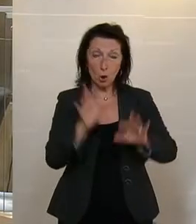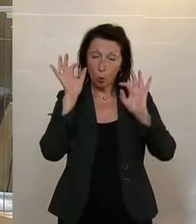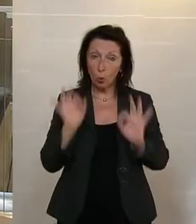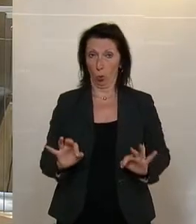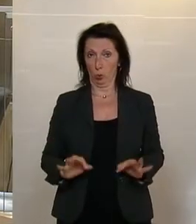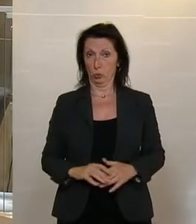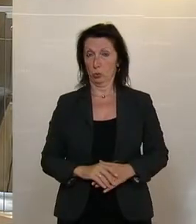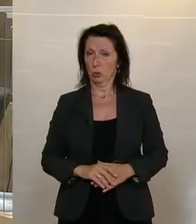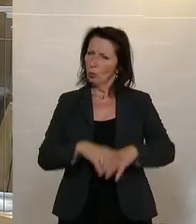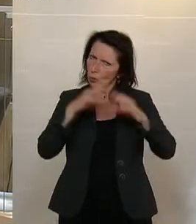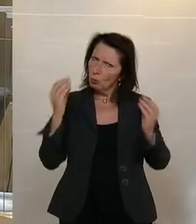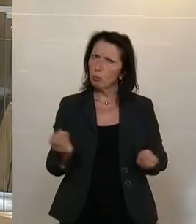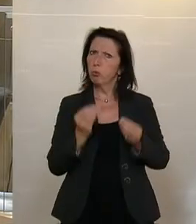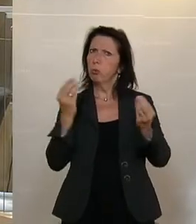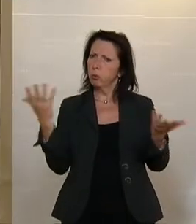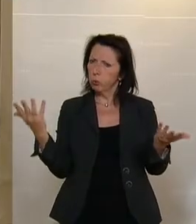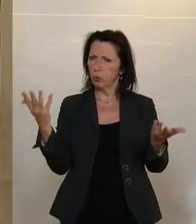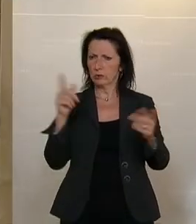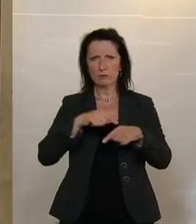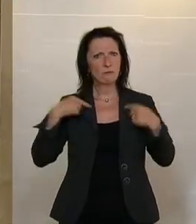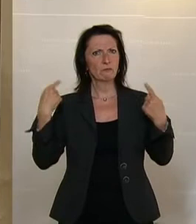aufgestellt aufgrund dieser Mittel, die wir alle zur